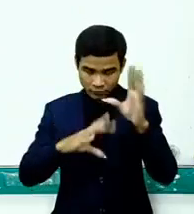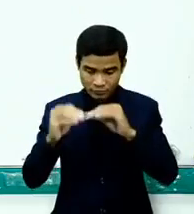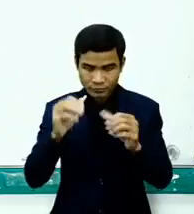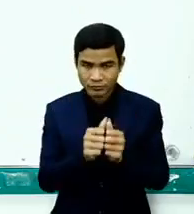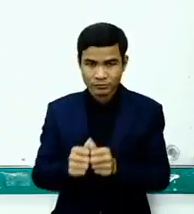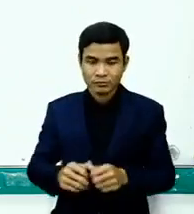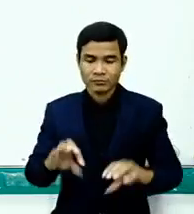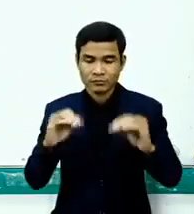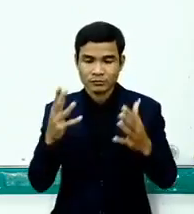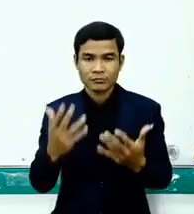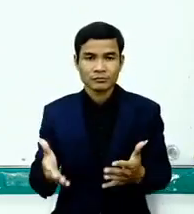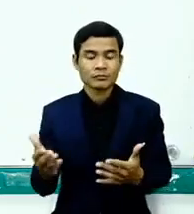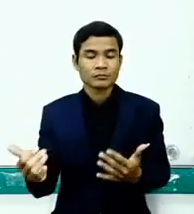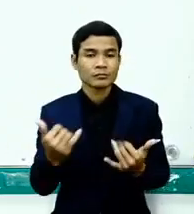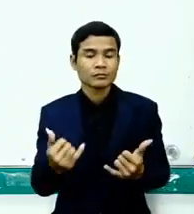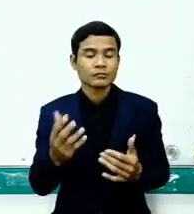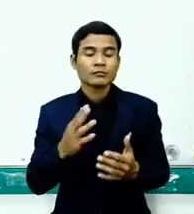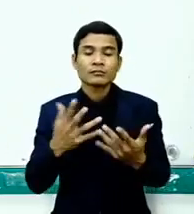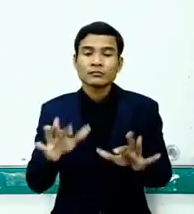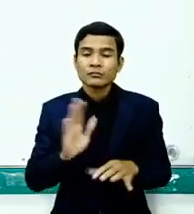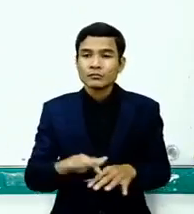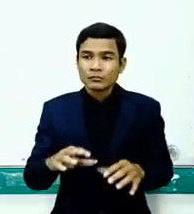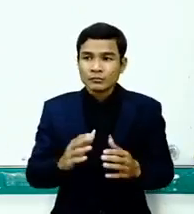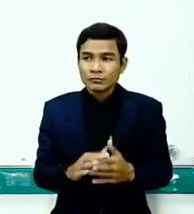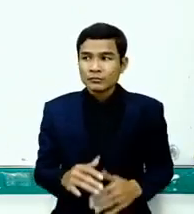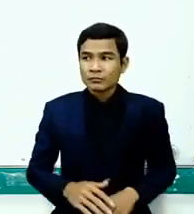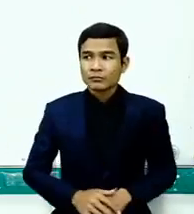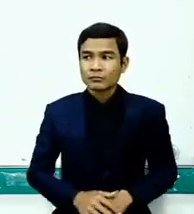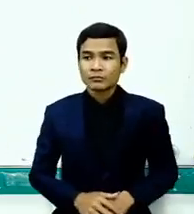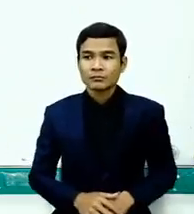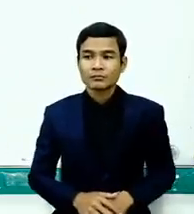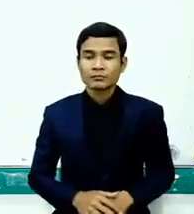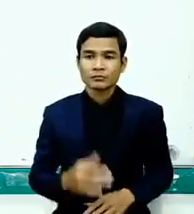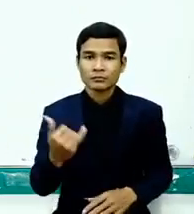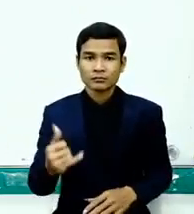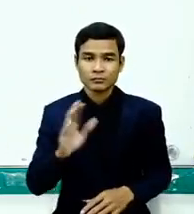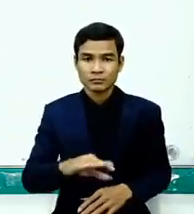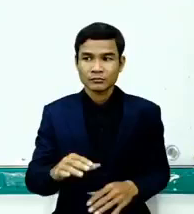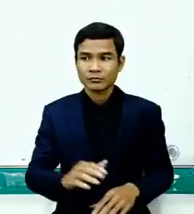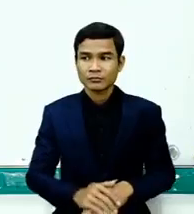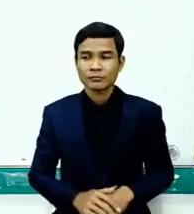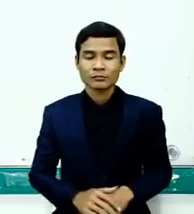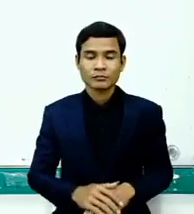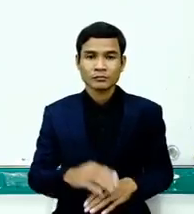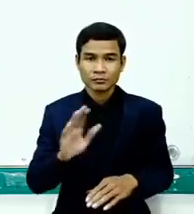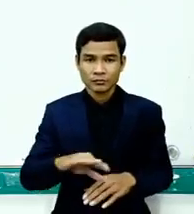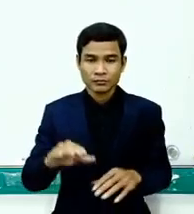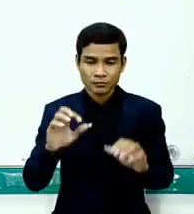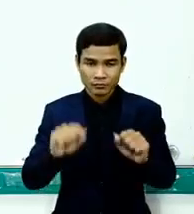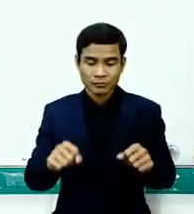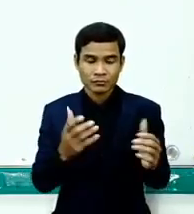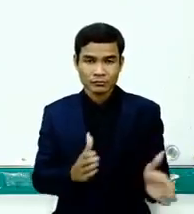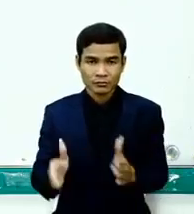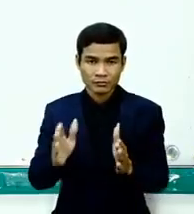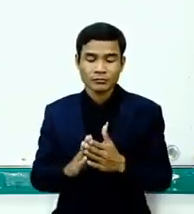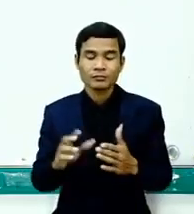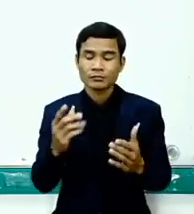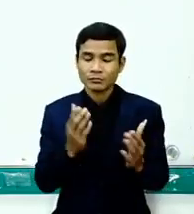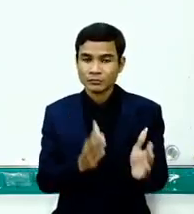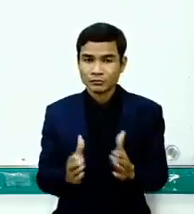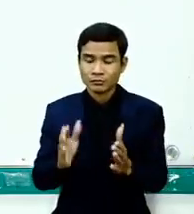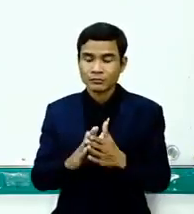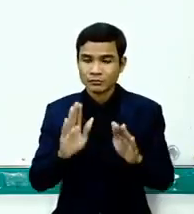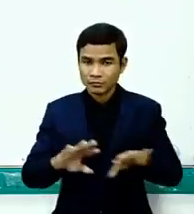គ្រូចាកូនត្រៀមរួចរាល់ហើយណាចាសំភារៈសិក្សាដែលកូនមានសូមកូនកូនយកដាក់នៅក្បែរ